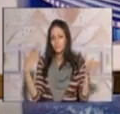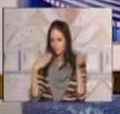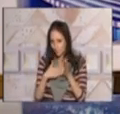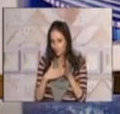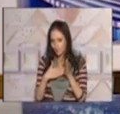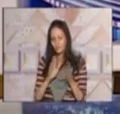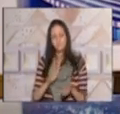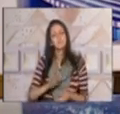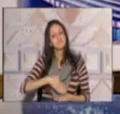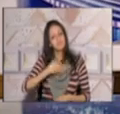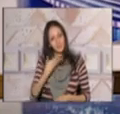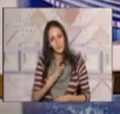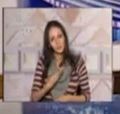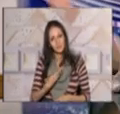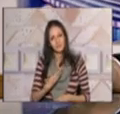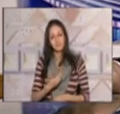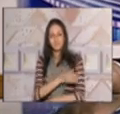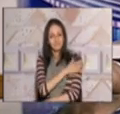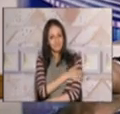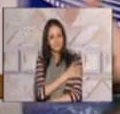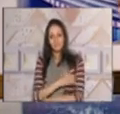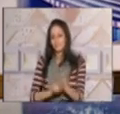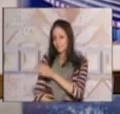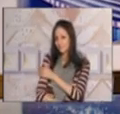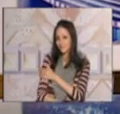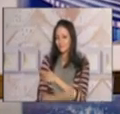المهني يتزرع في تفكيره ثقافة التميز.